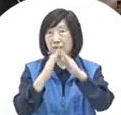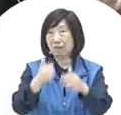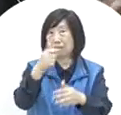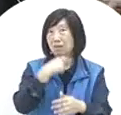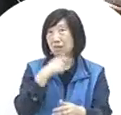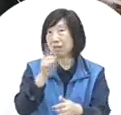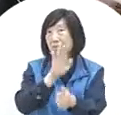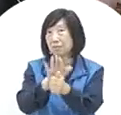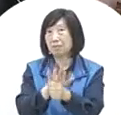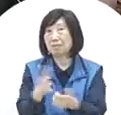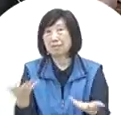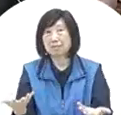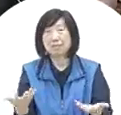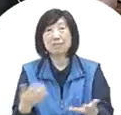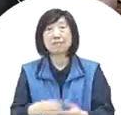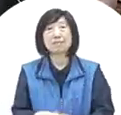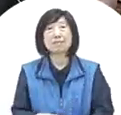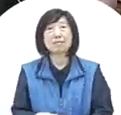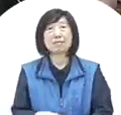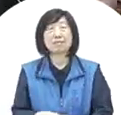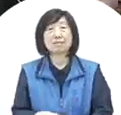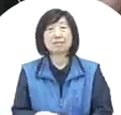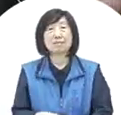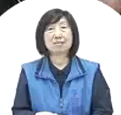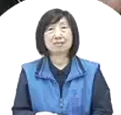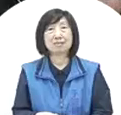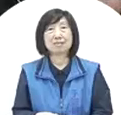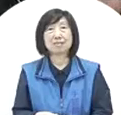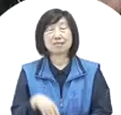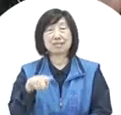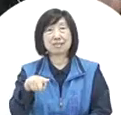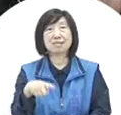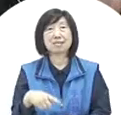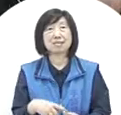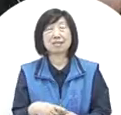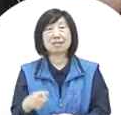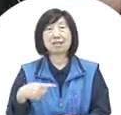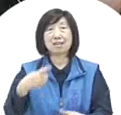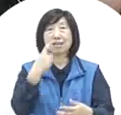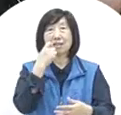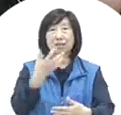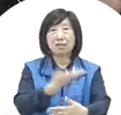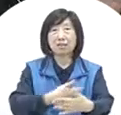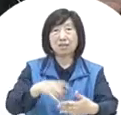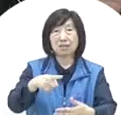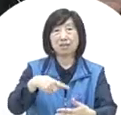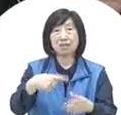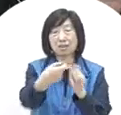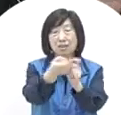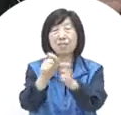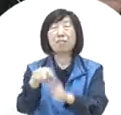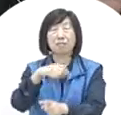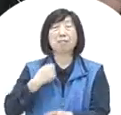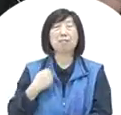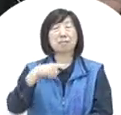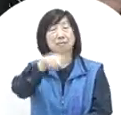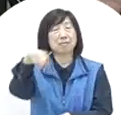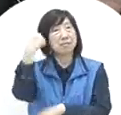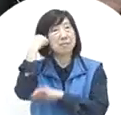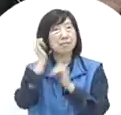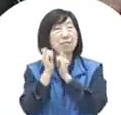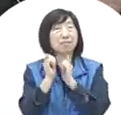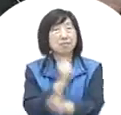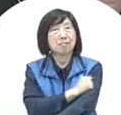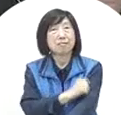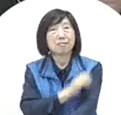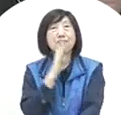事？ 这样子哈，其实我也知道翡翠水库做到居民真的是蛮辛苦的，这个我都还能够体会。啊，我